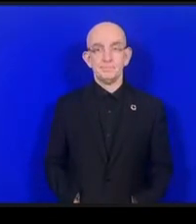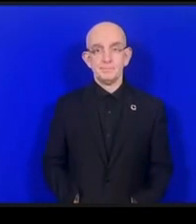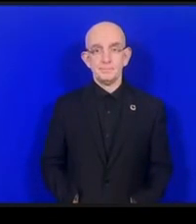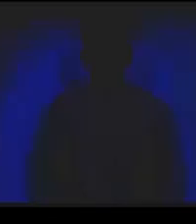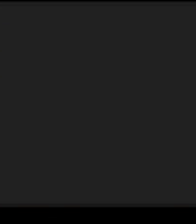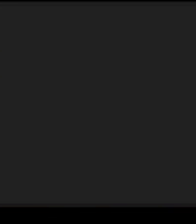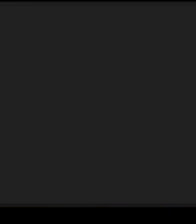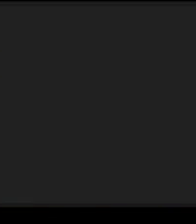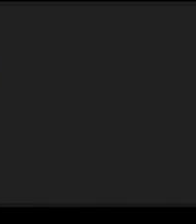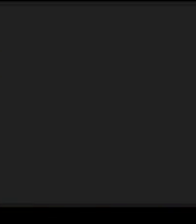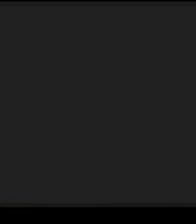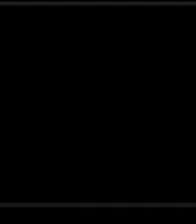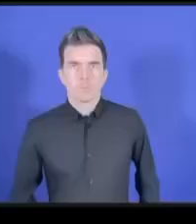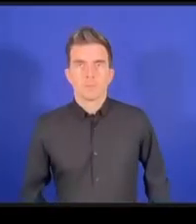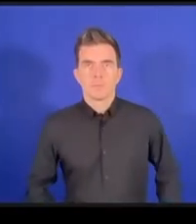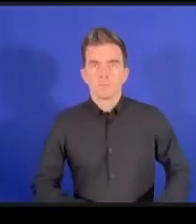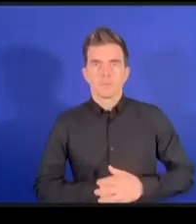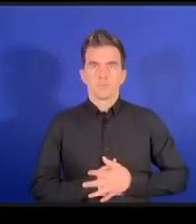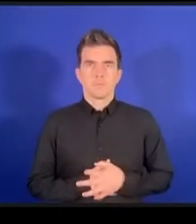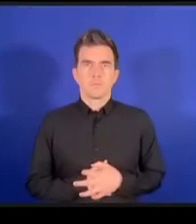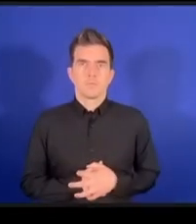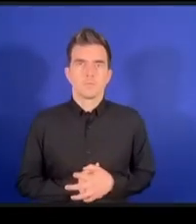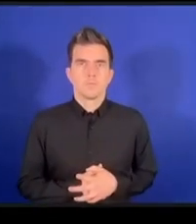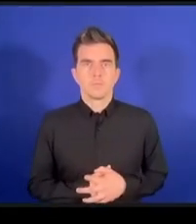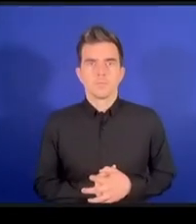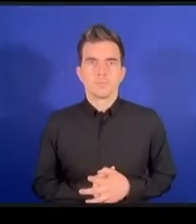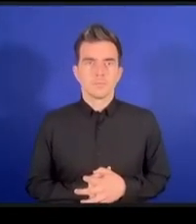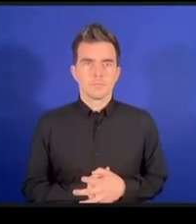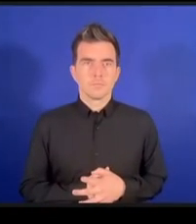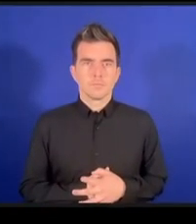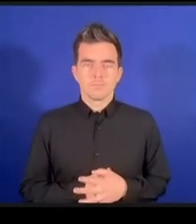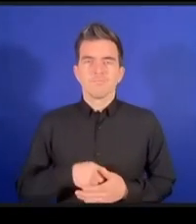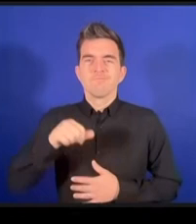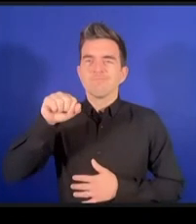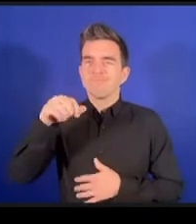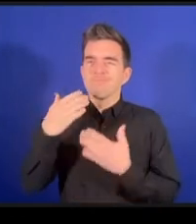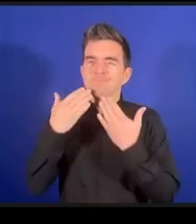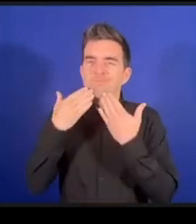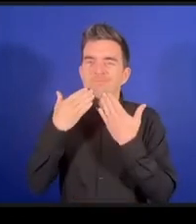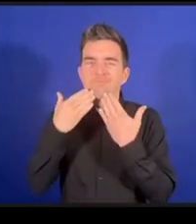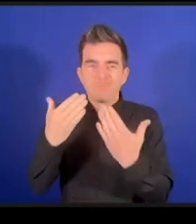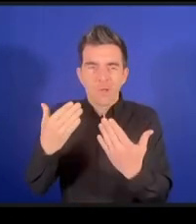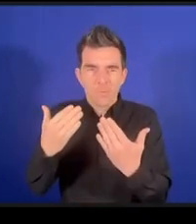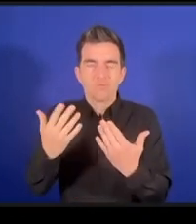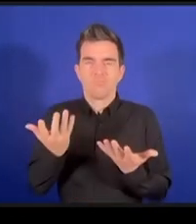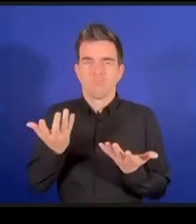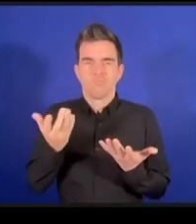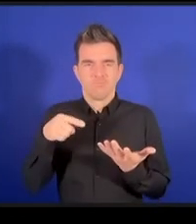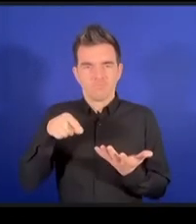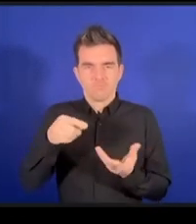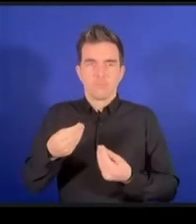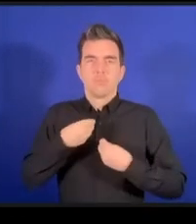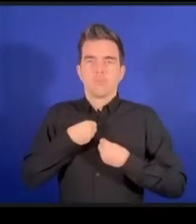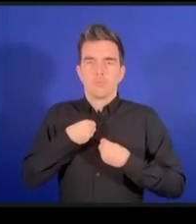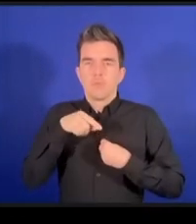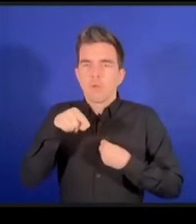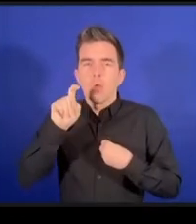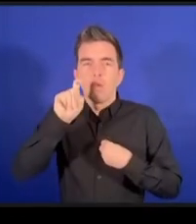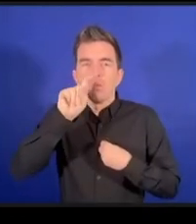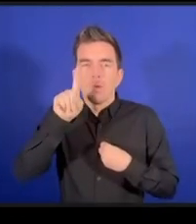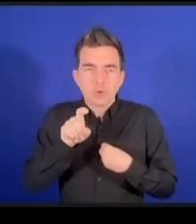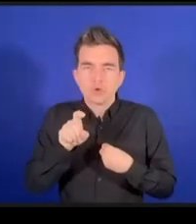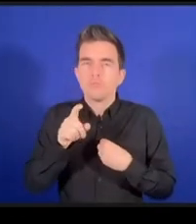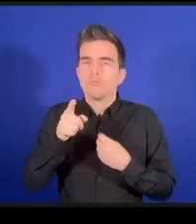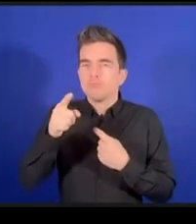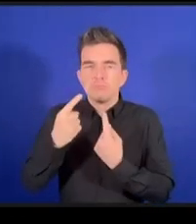работе в этом направлении Большое спасибо за ваш вопрос за возможность выступить динамичная коалиция